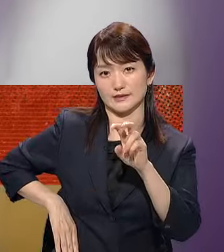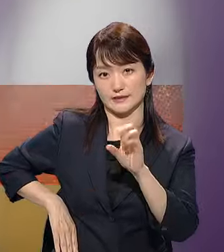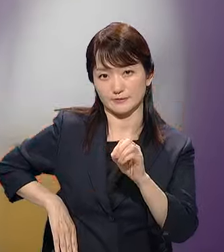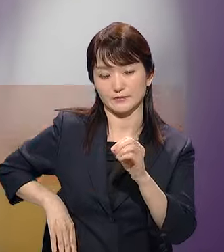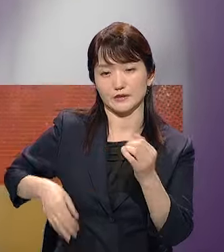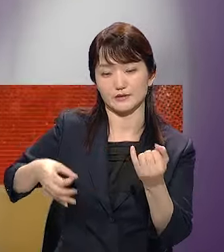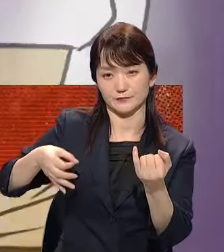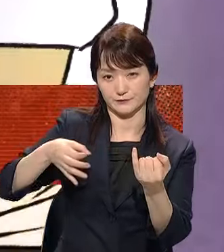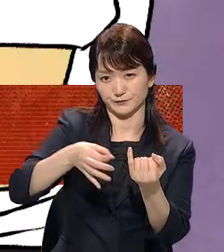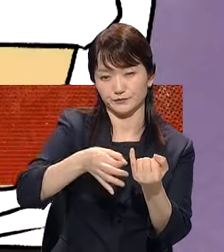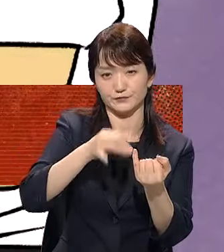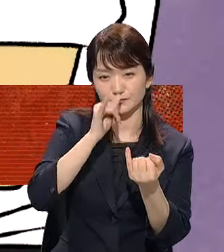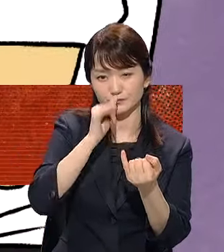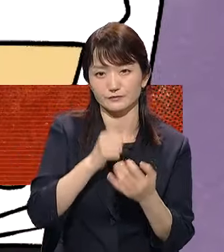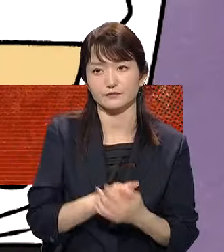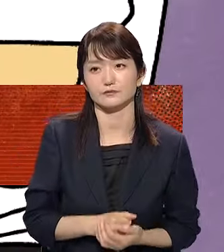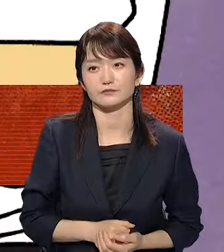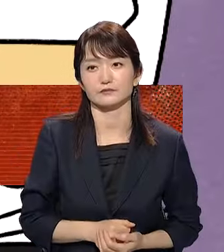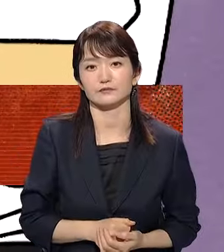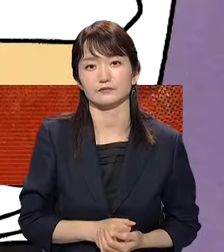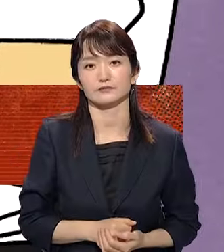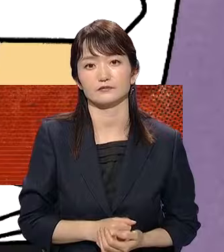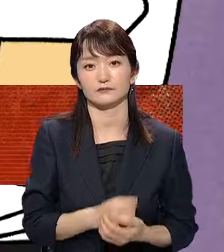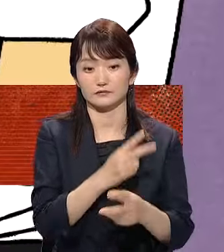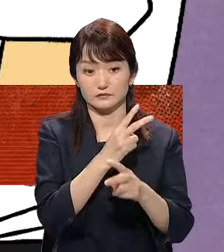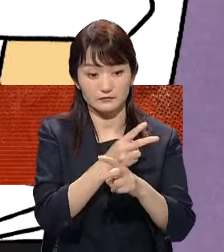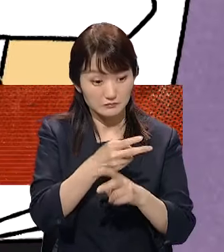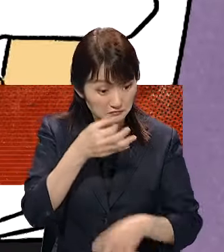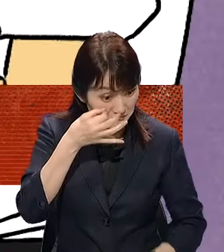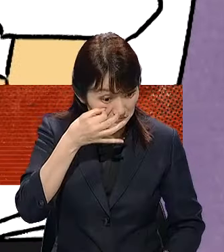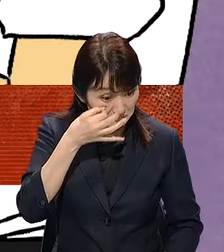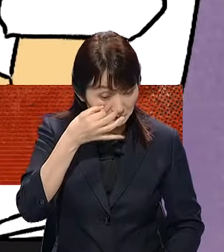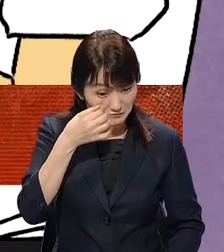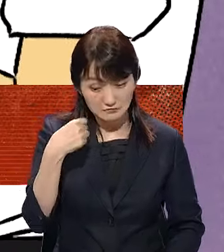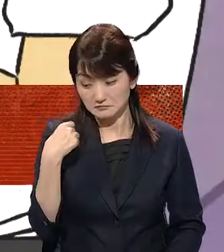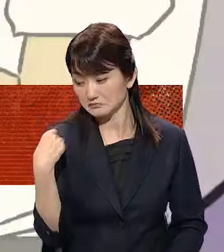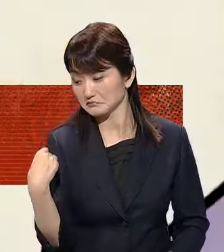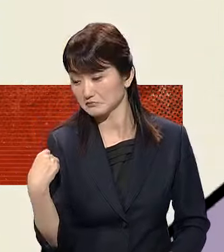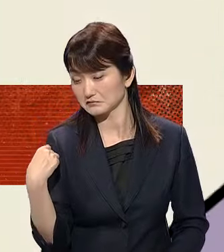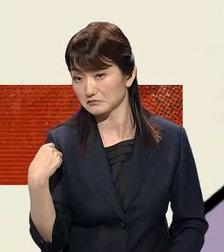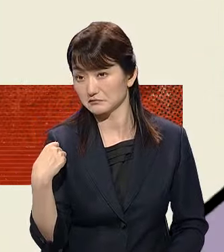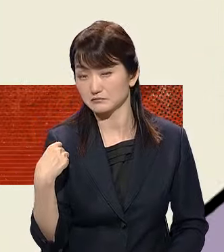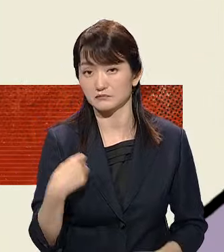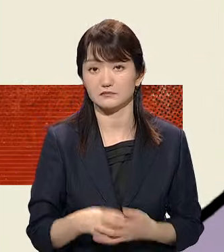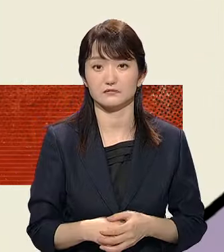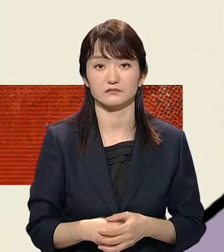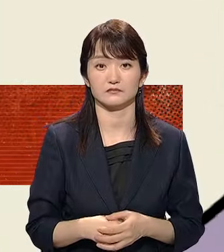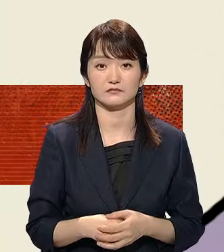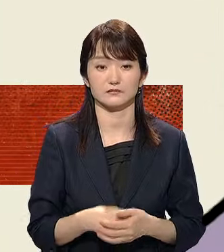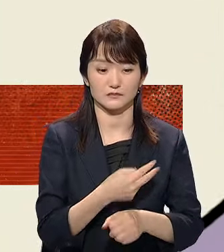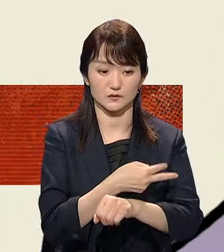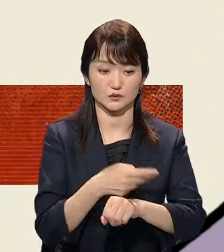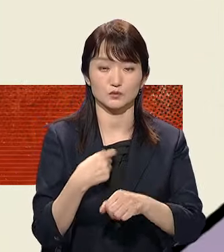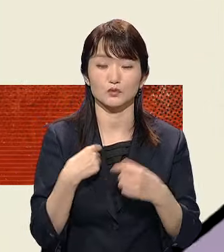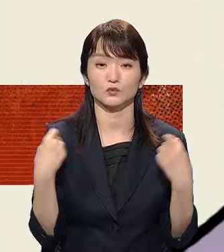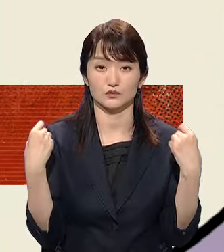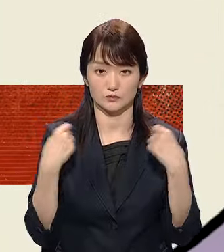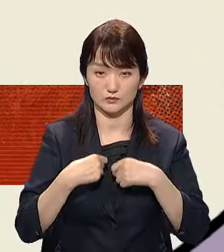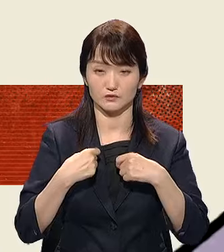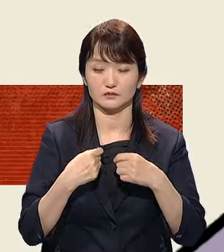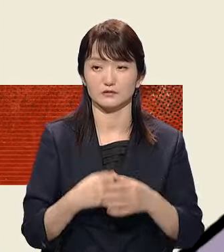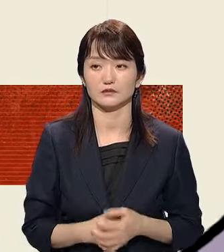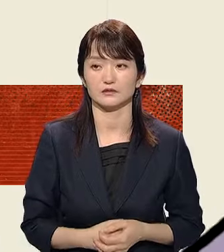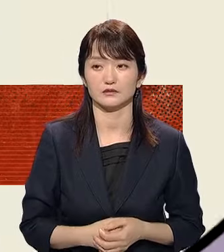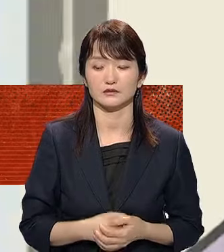거예요. 근데 이제 쇼핑몰에서 봤던 이제 그 노출 사진이라는 게 수영복 사진 이었기 때문에 나도 수영복을 뭐